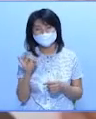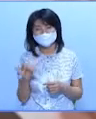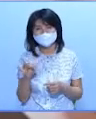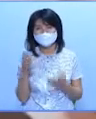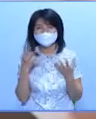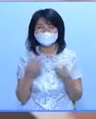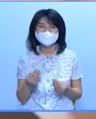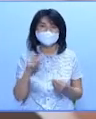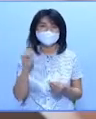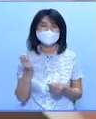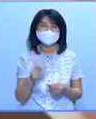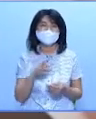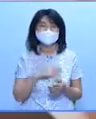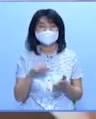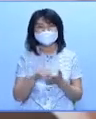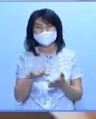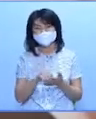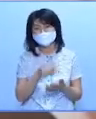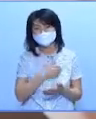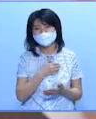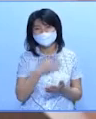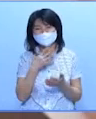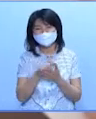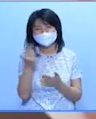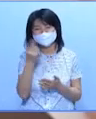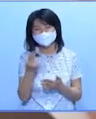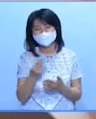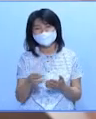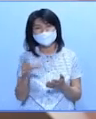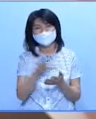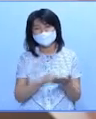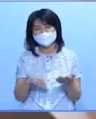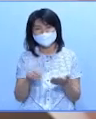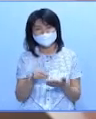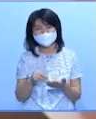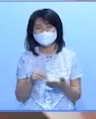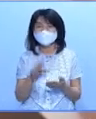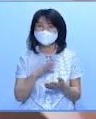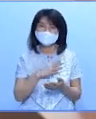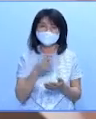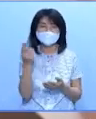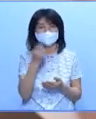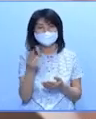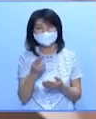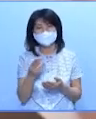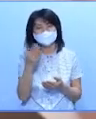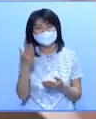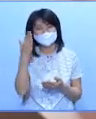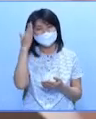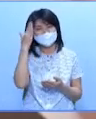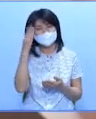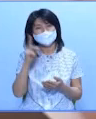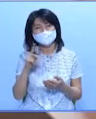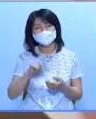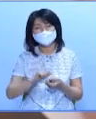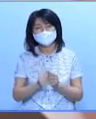решила поучаствовать и в районном этапе. Свою картину Карина не срисовала, как порой это бывает, а изобразила то, что, по ее мнению, напоминает